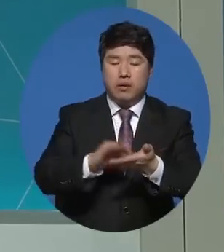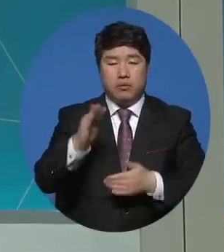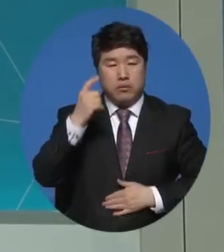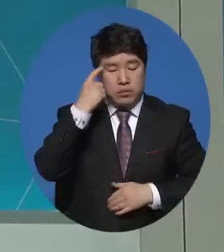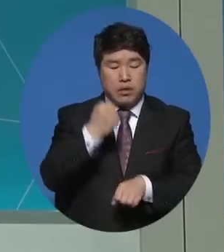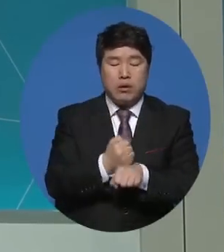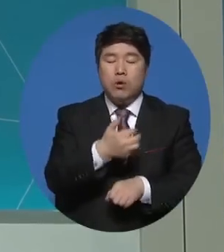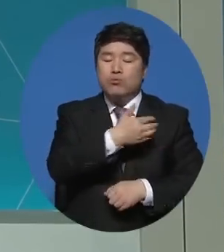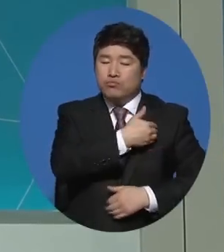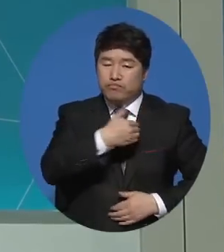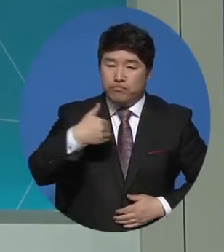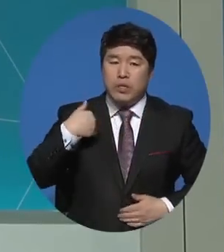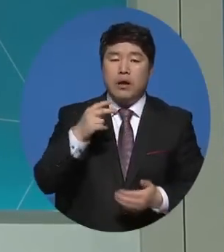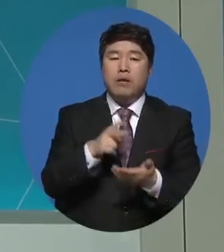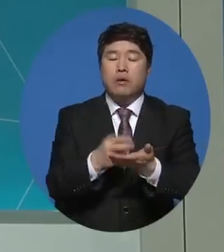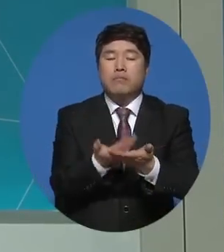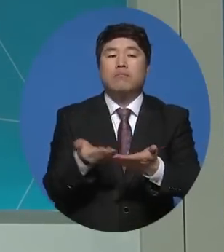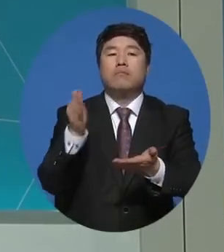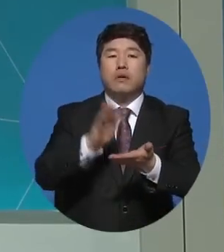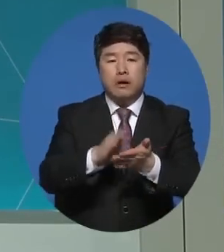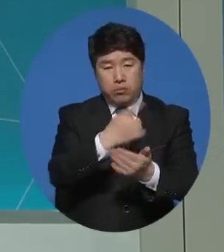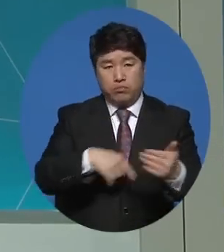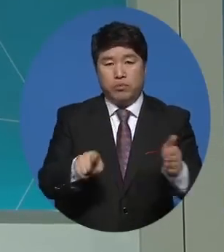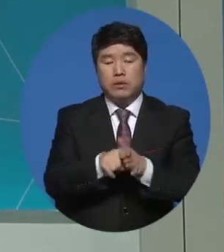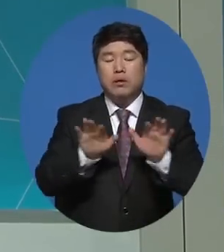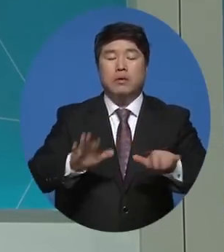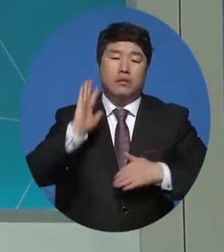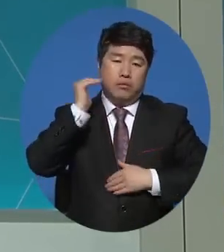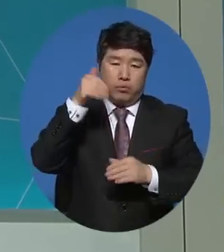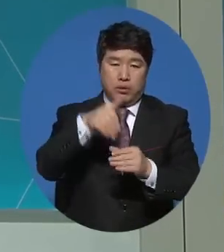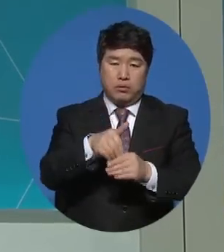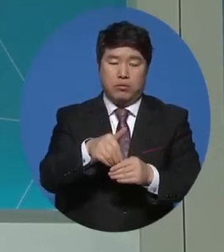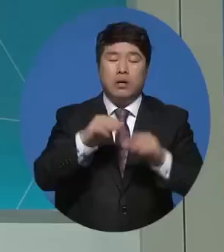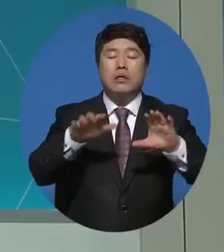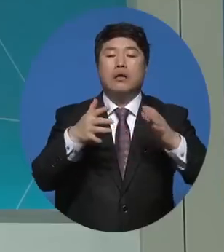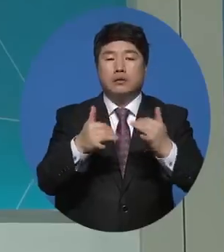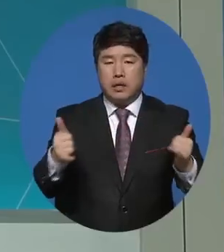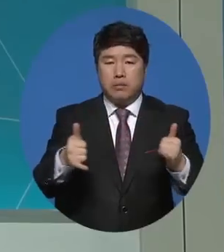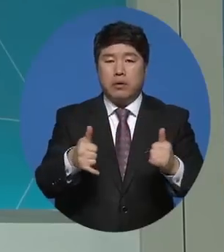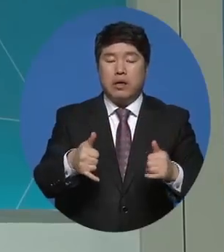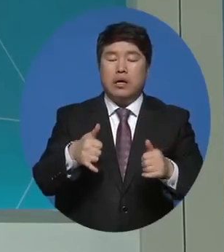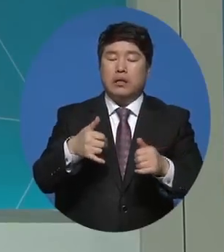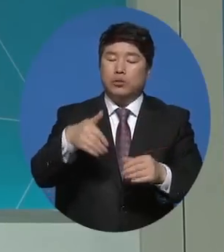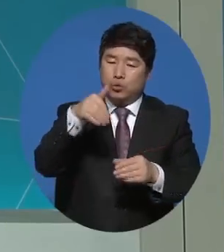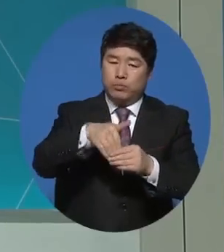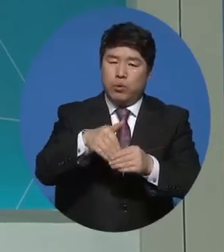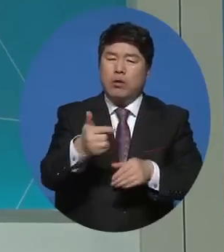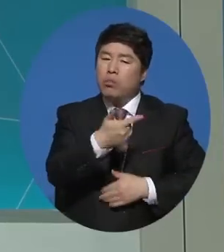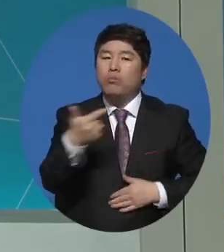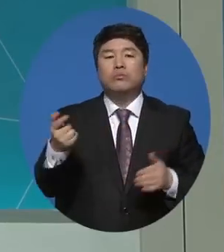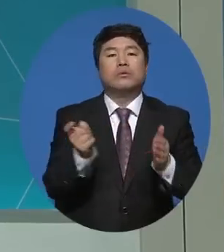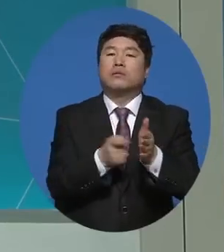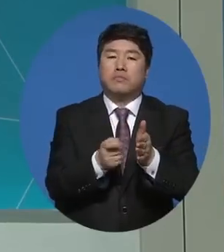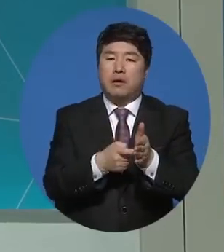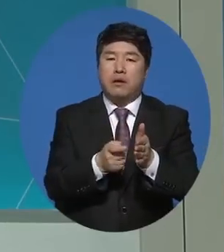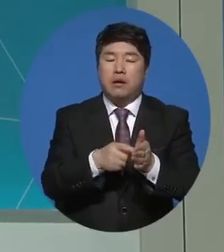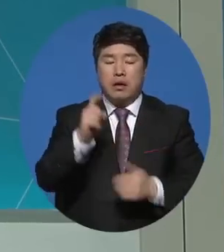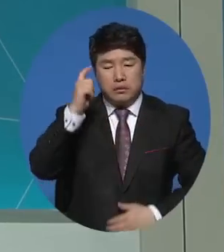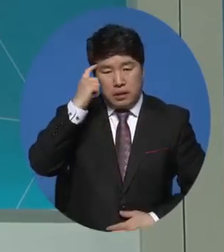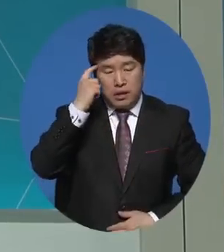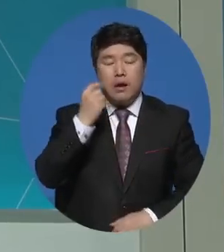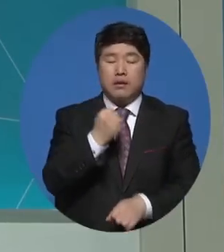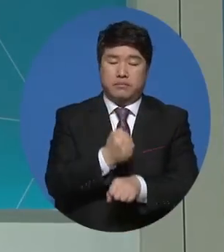충분한 개헌을 하기 위해서는 이번 대선에서 국민투표에 붙이는 건 너무나 성급한거다 그렇게